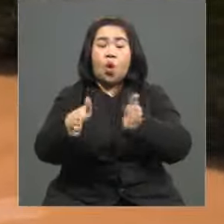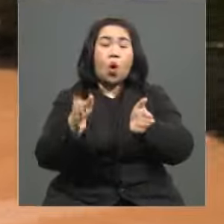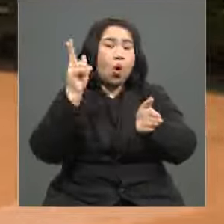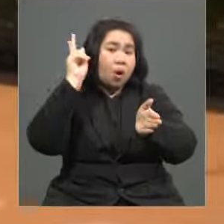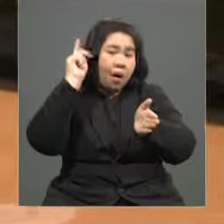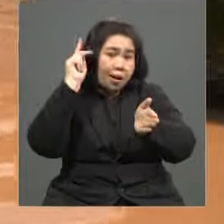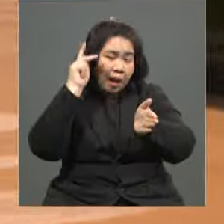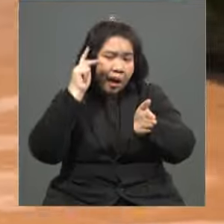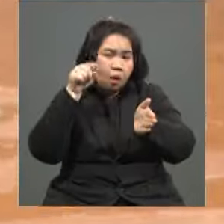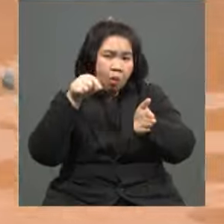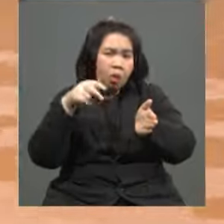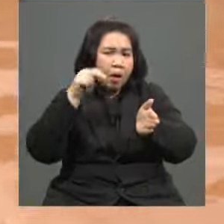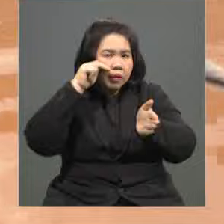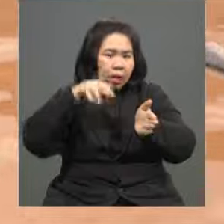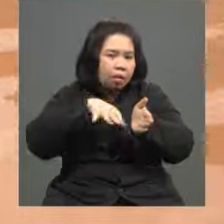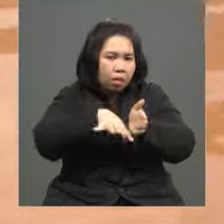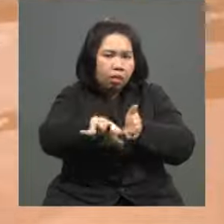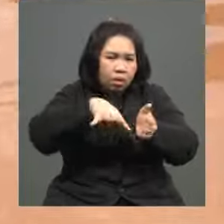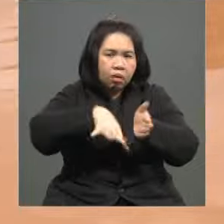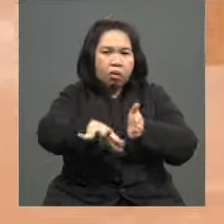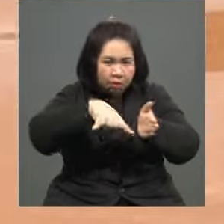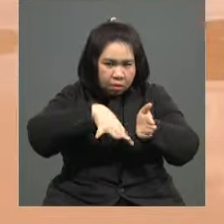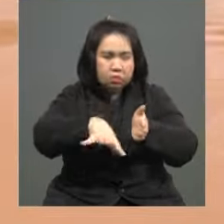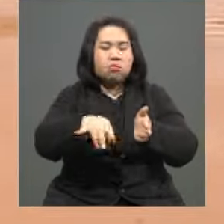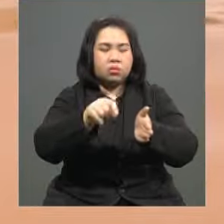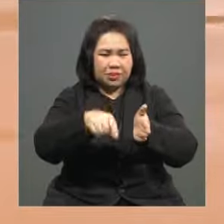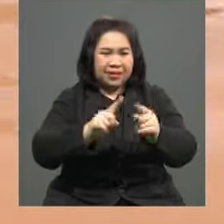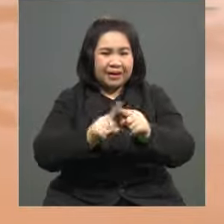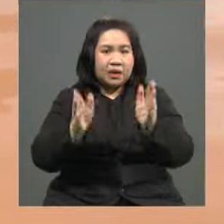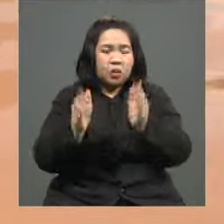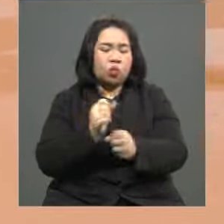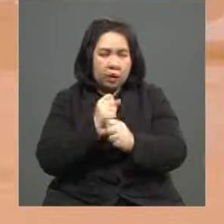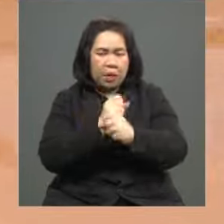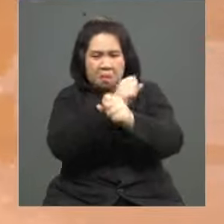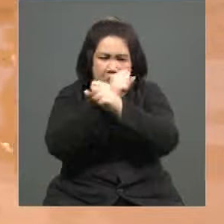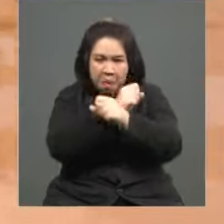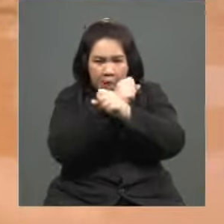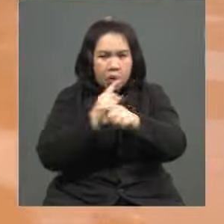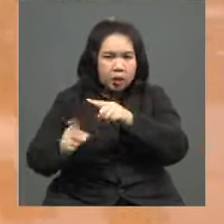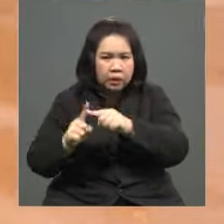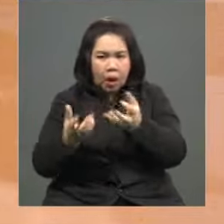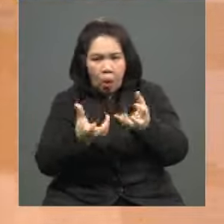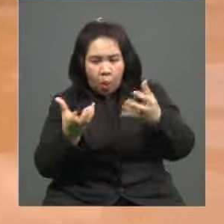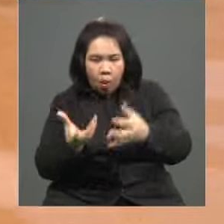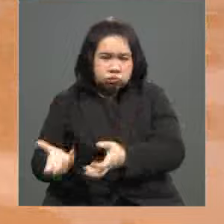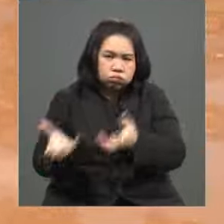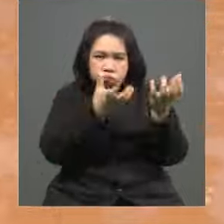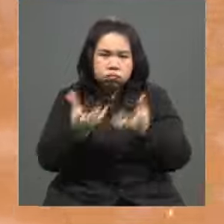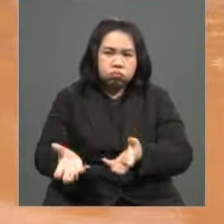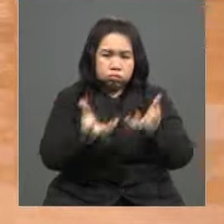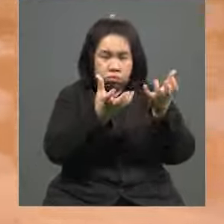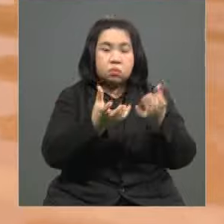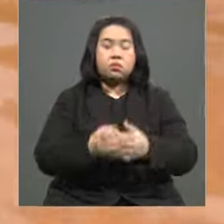ครับสตูดิโอเล็กก็มีน้ำไหลท่วมเข้าไปในห้องศัตรูแต่ว่าเจ้าหน้าที่ก็ปฏิบังานกันอย่างต่อเนื่องมีการขนย้ายอุปกรณ์สำคัญออกมานะ